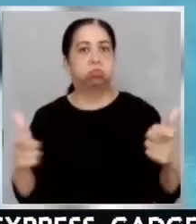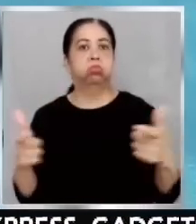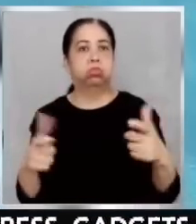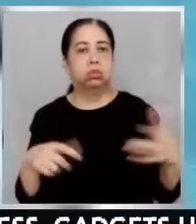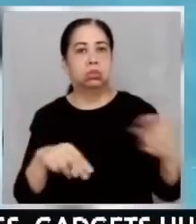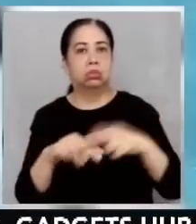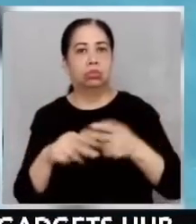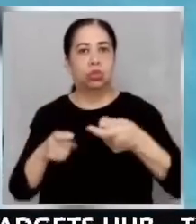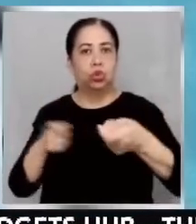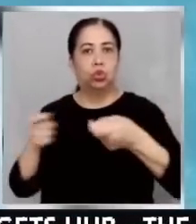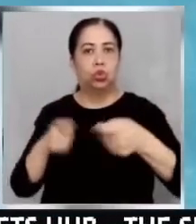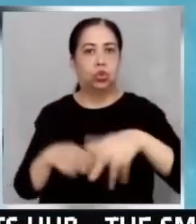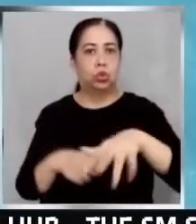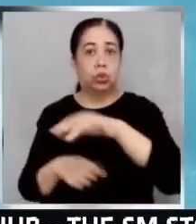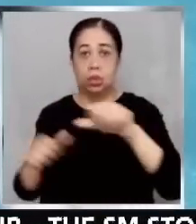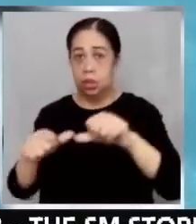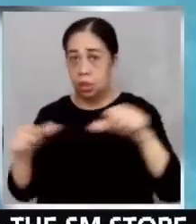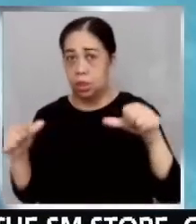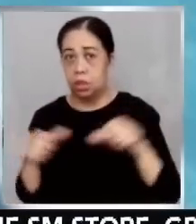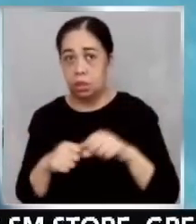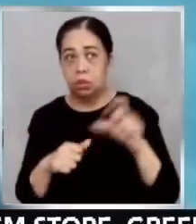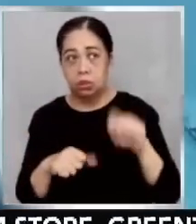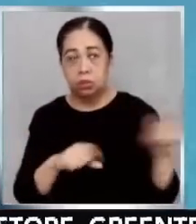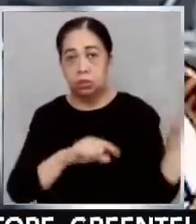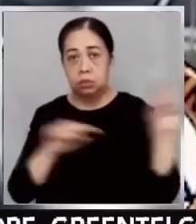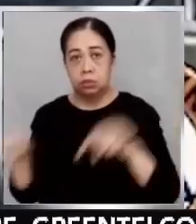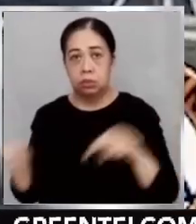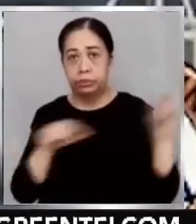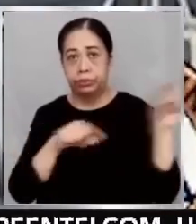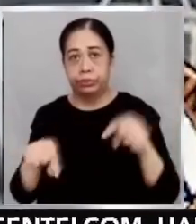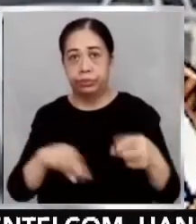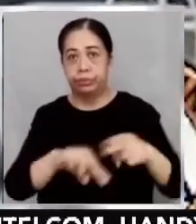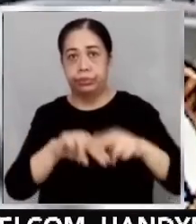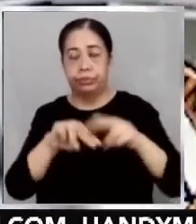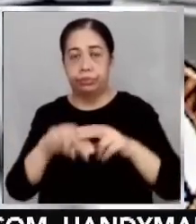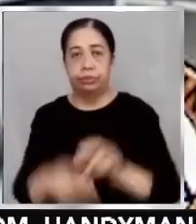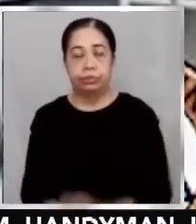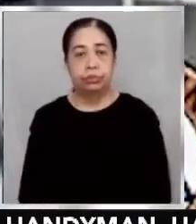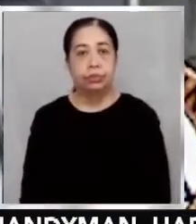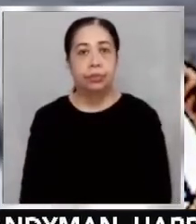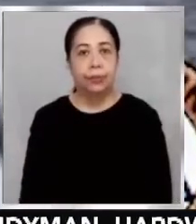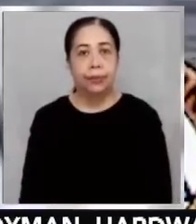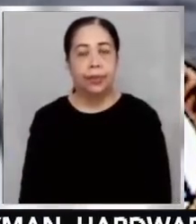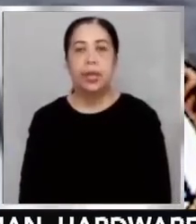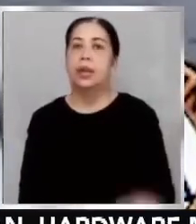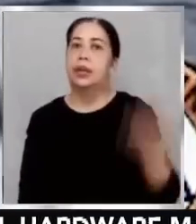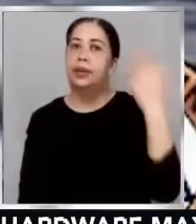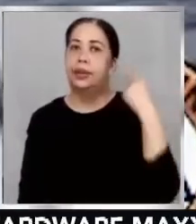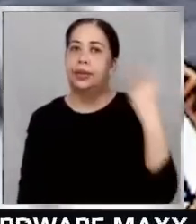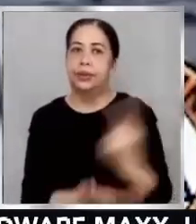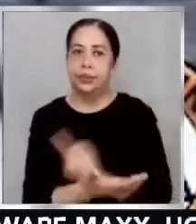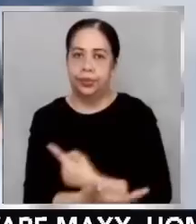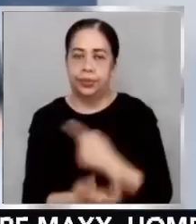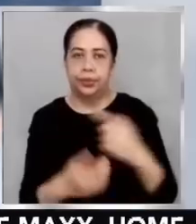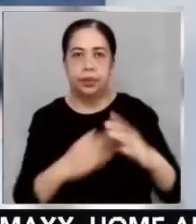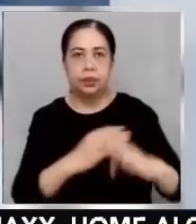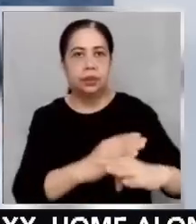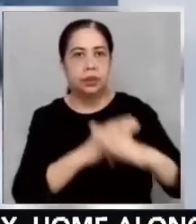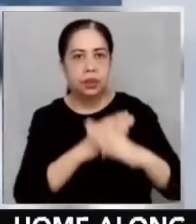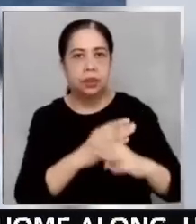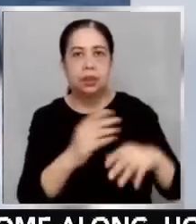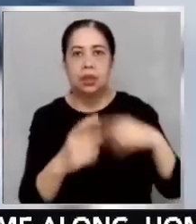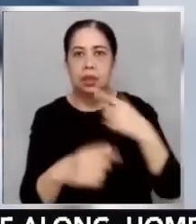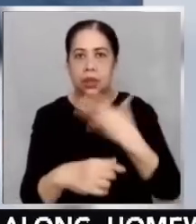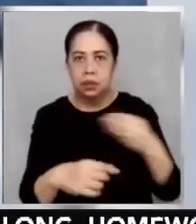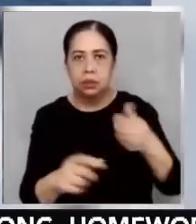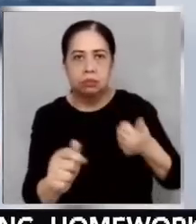din sa area. Kaya sila dumadami, sir. Noong nakarang linggo, hinarangan at binuntutan na naman ng mga